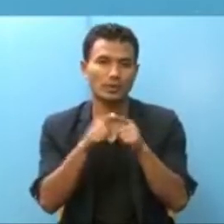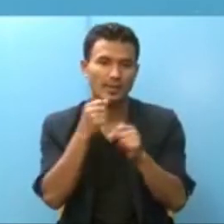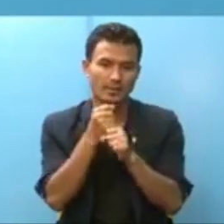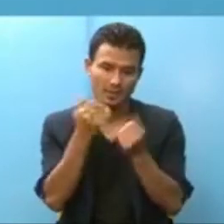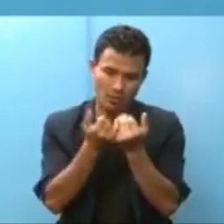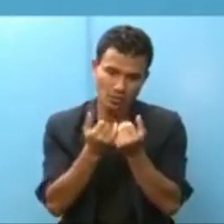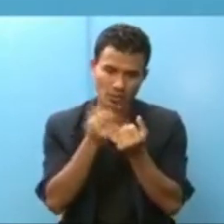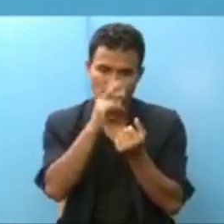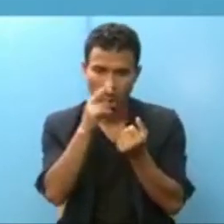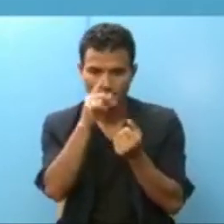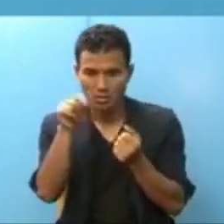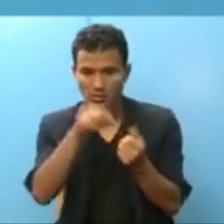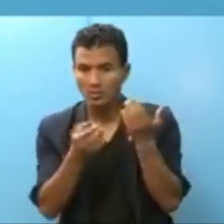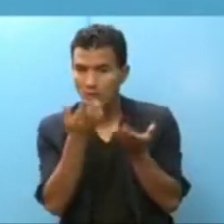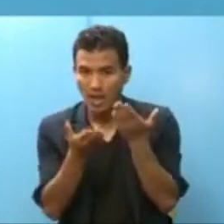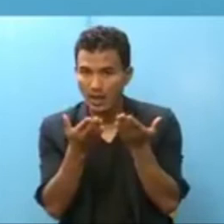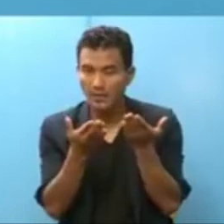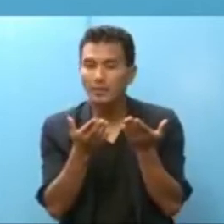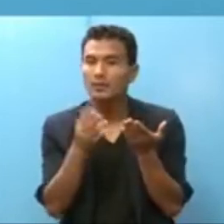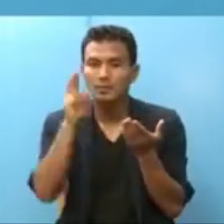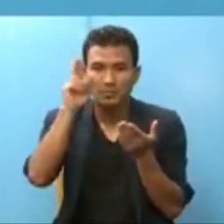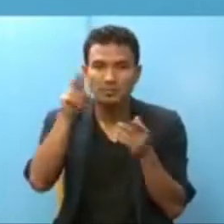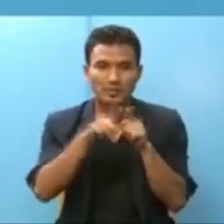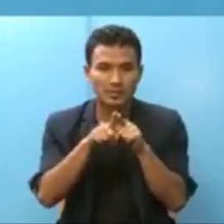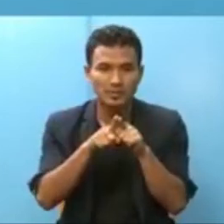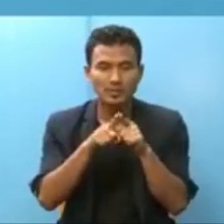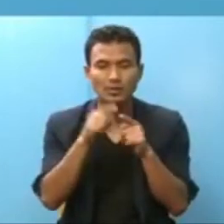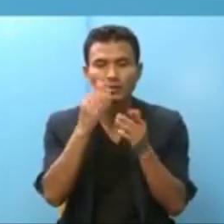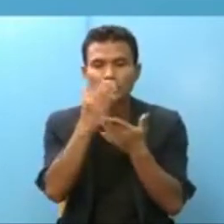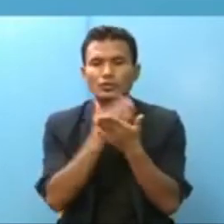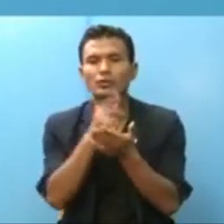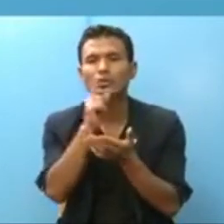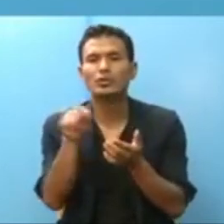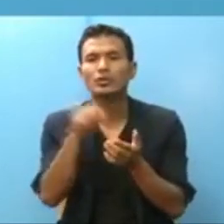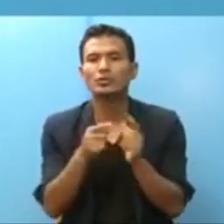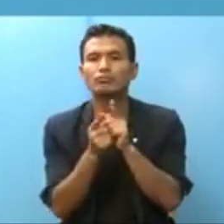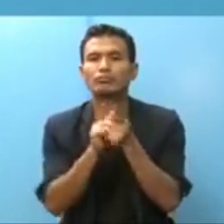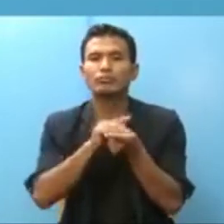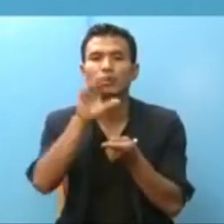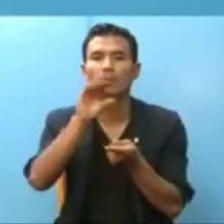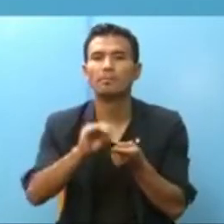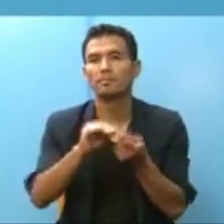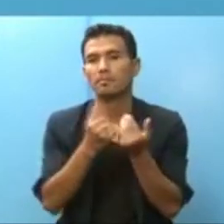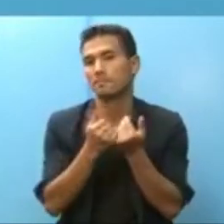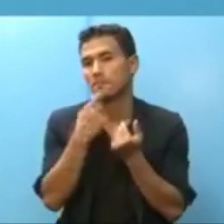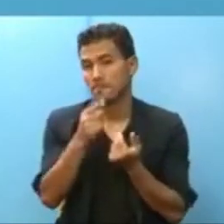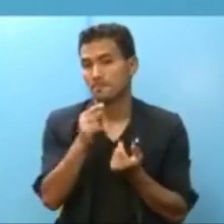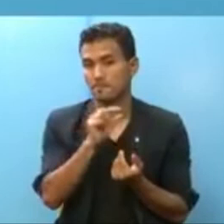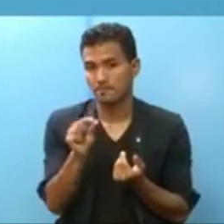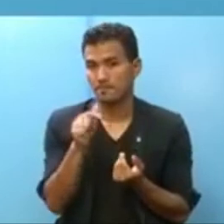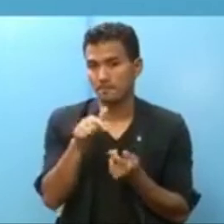गर्दाई ज्यादा शायद गल्ती पनी भावलान बिगत मा भविश्यमा पनी कसरी तो गल्ती लाई चाहें कम गर्नी भनेर